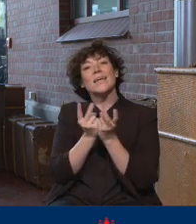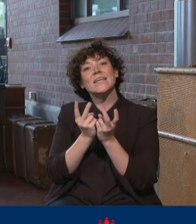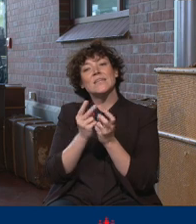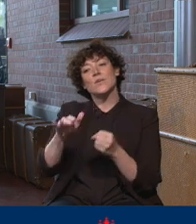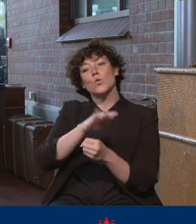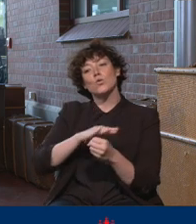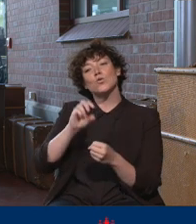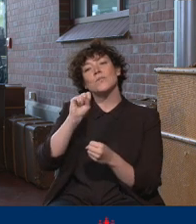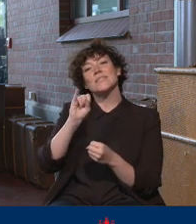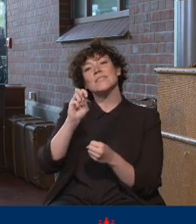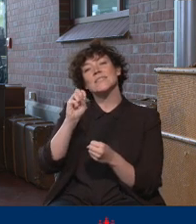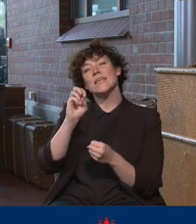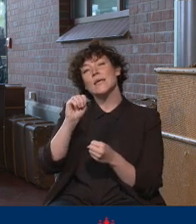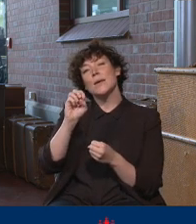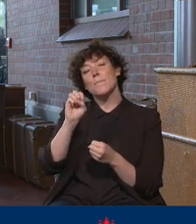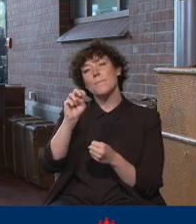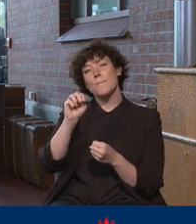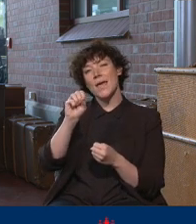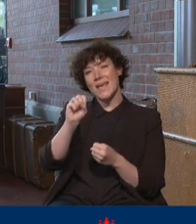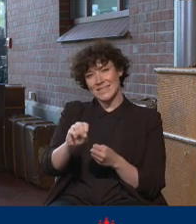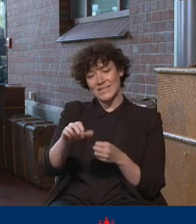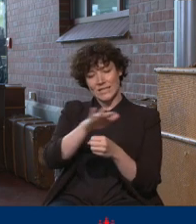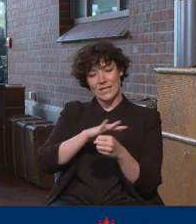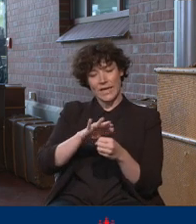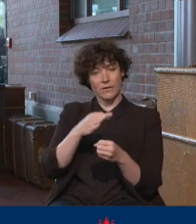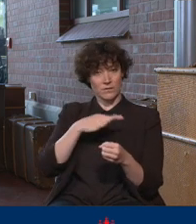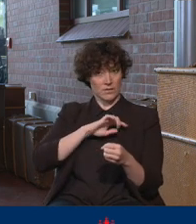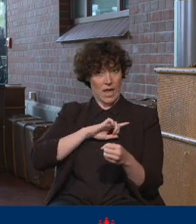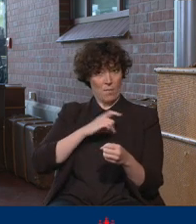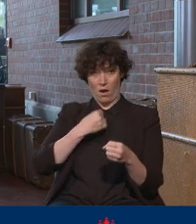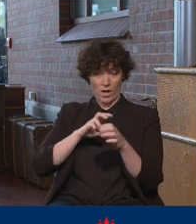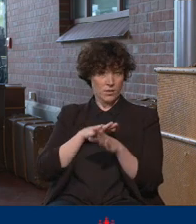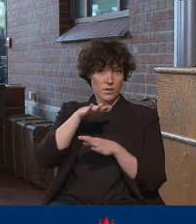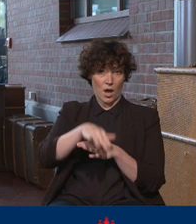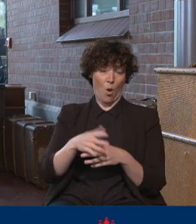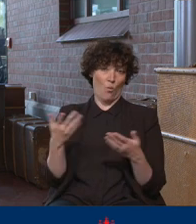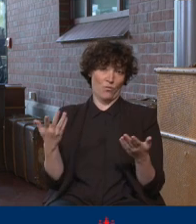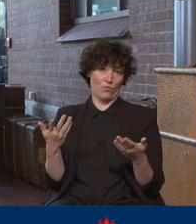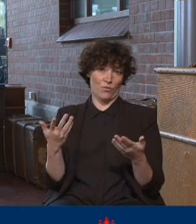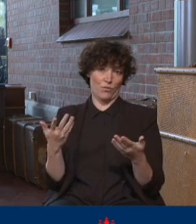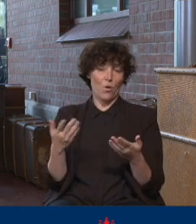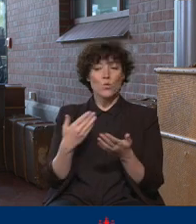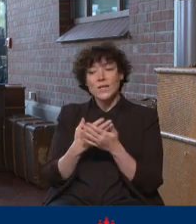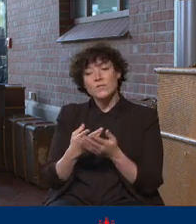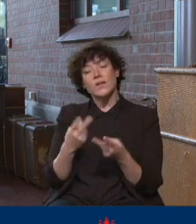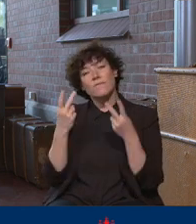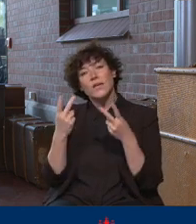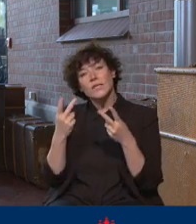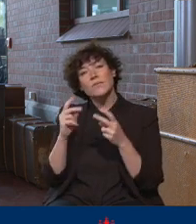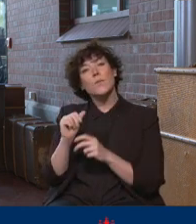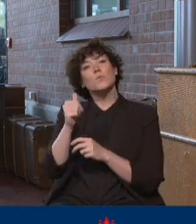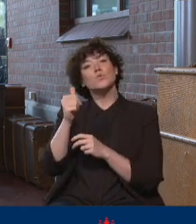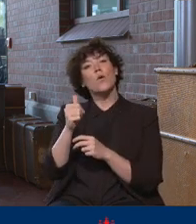siemens gelände sind für uns nicht zugänglich deshalb fordern wir dass ein ganz besonderer stelle nämlich der ehemaligen